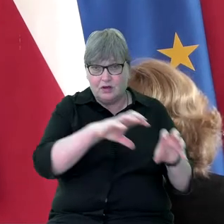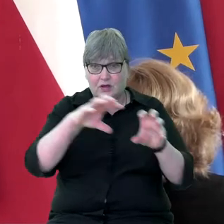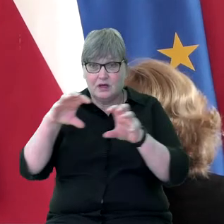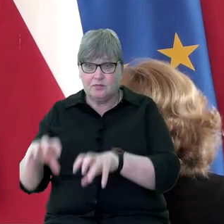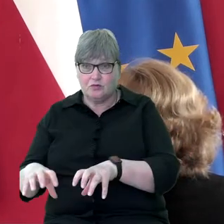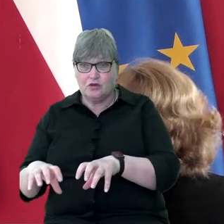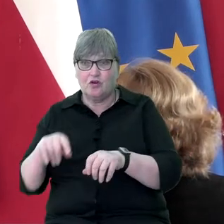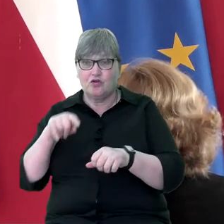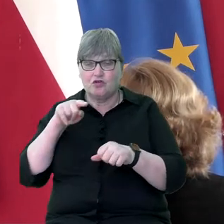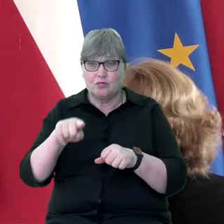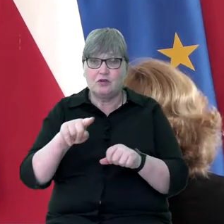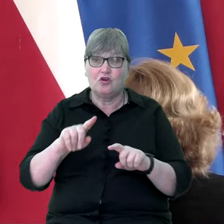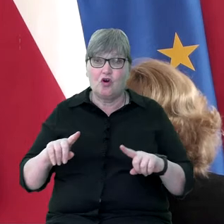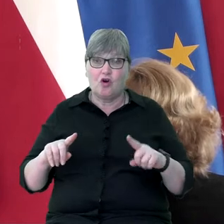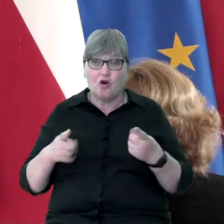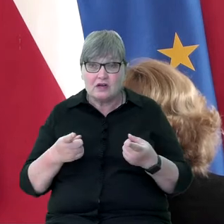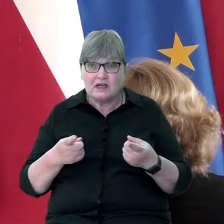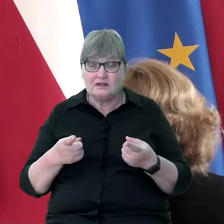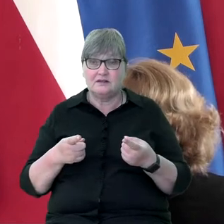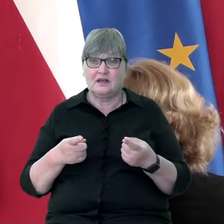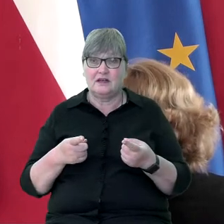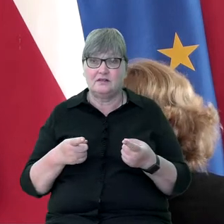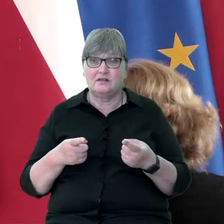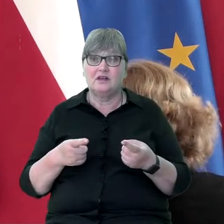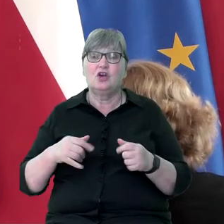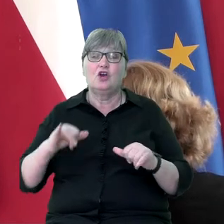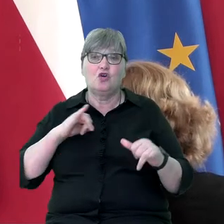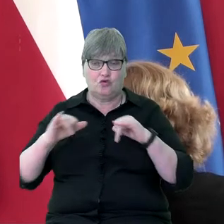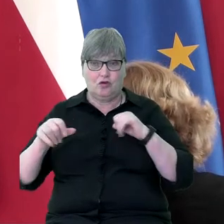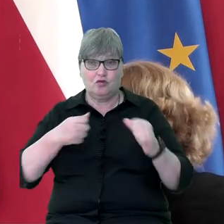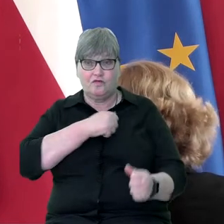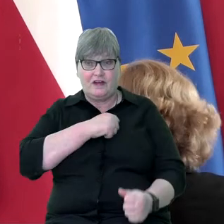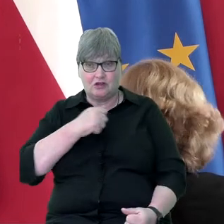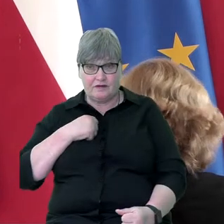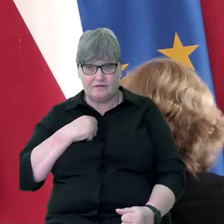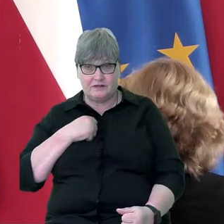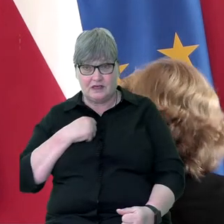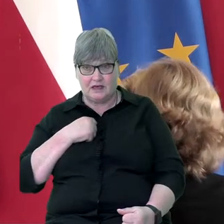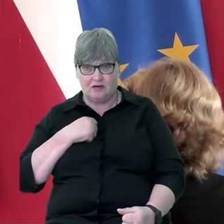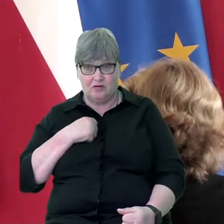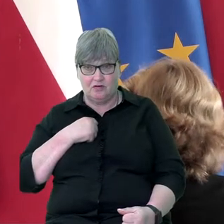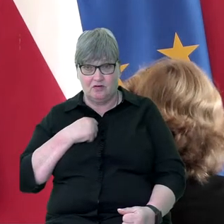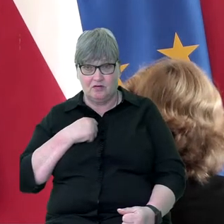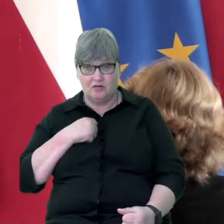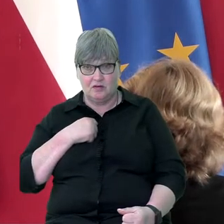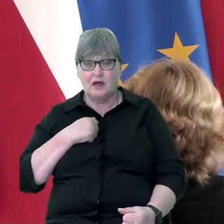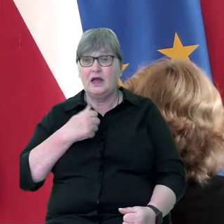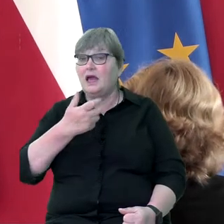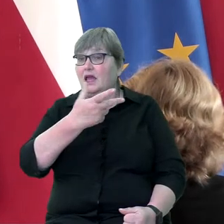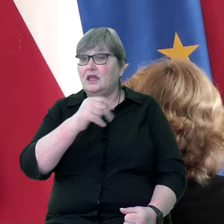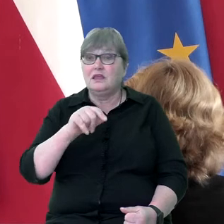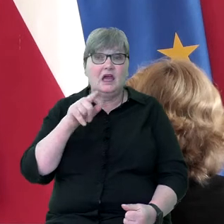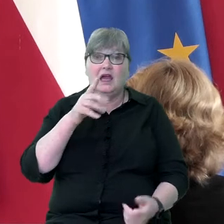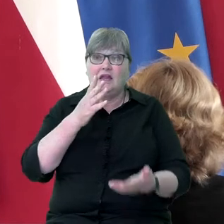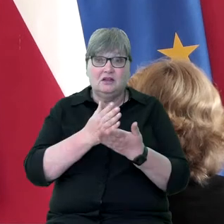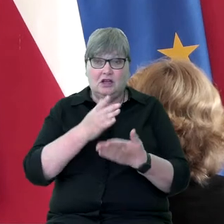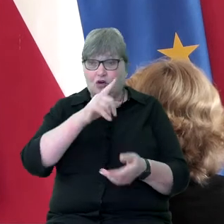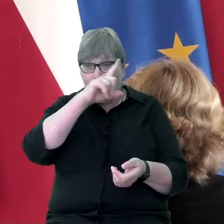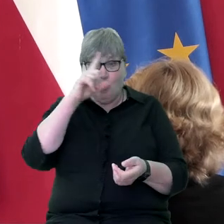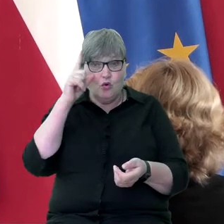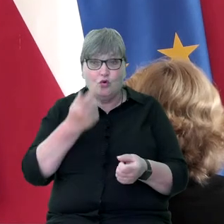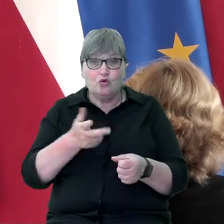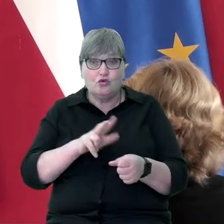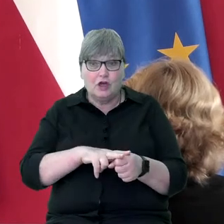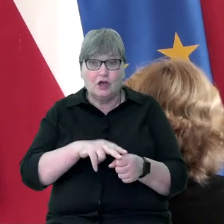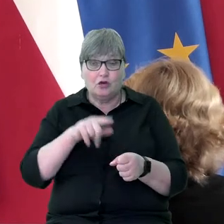PKWN-owskiej, później rządu warszawskiego. Nie chodziło tu tylko o ludzi, którzy byli związani w czasie tym pracy